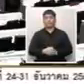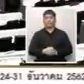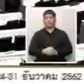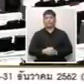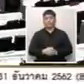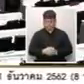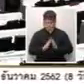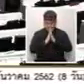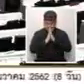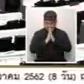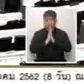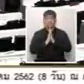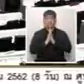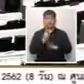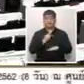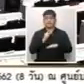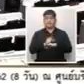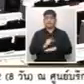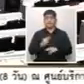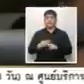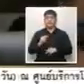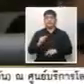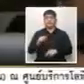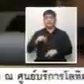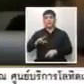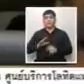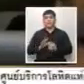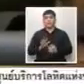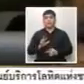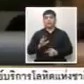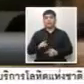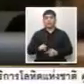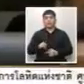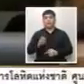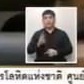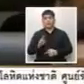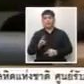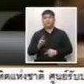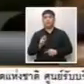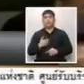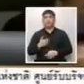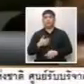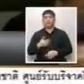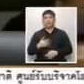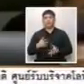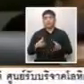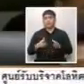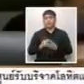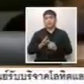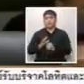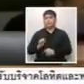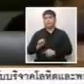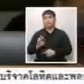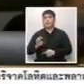กราบเรียนท่านประธานที่เคารพนะคะดิฉันนางสาวนภาพรเพชรจินดาค่ะบัญชีรายชื่อพรรคเสรีรวมไทยนะคะขอให้สภาผู้แทนรา